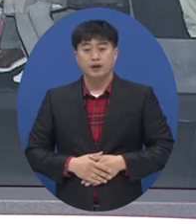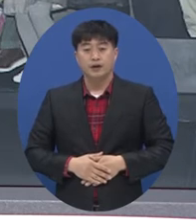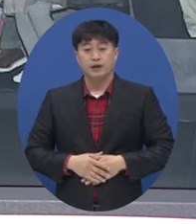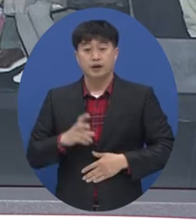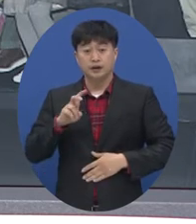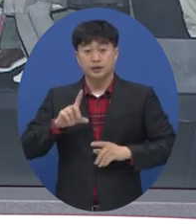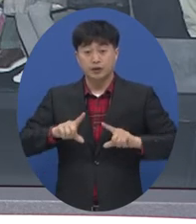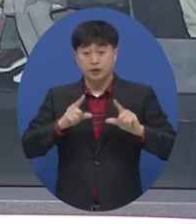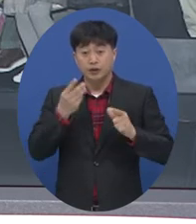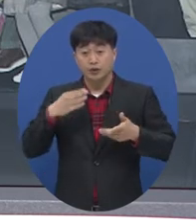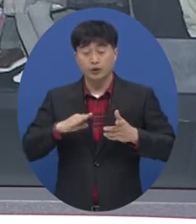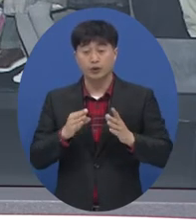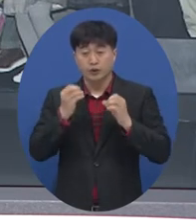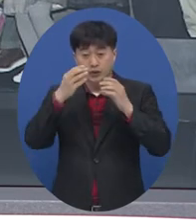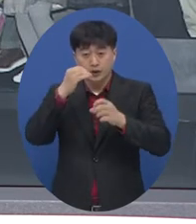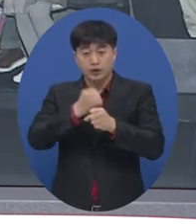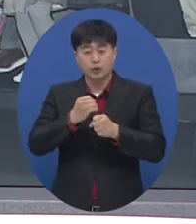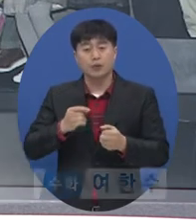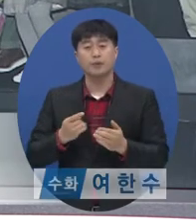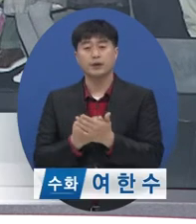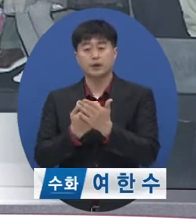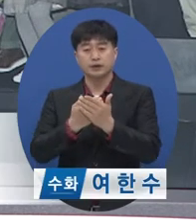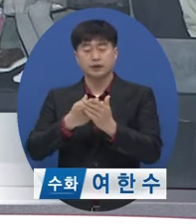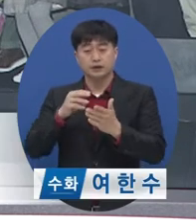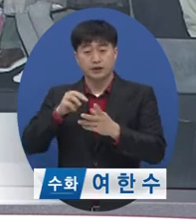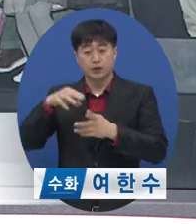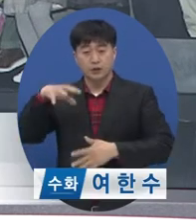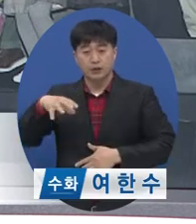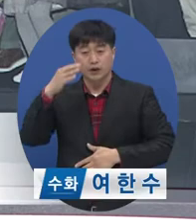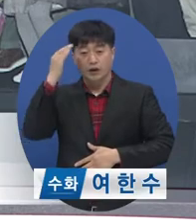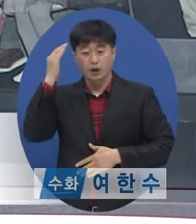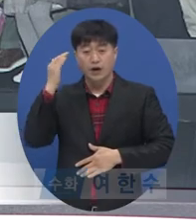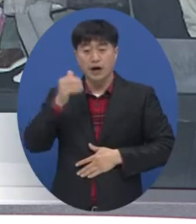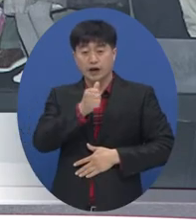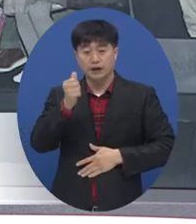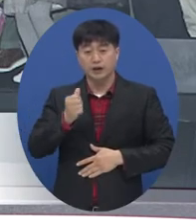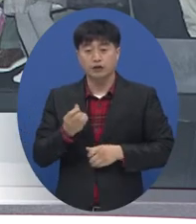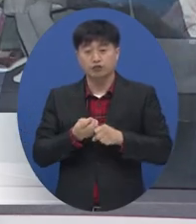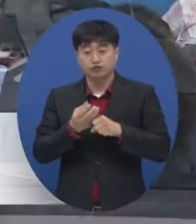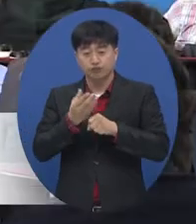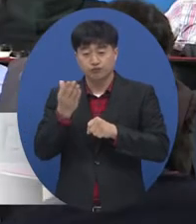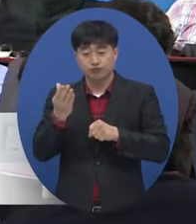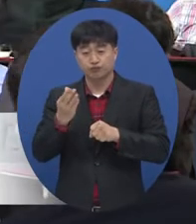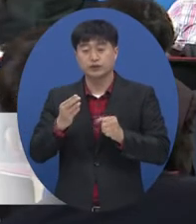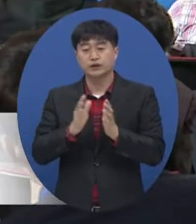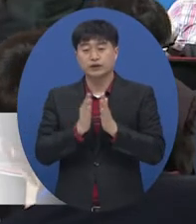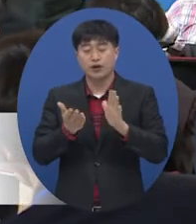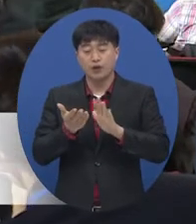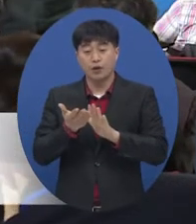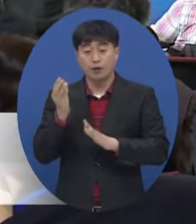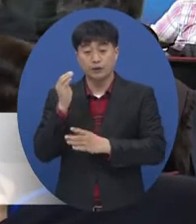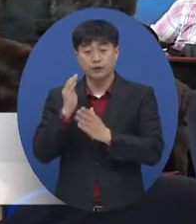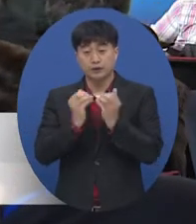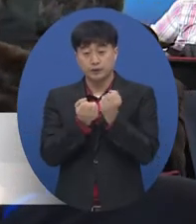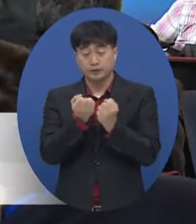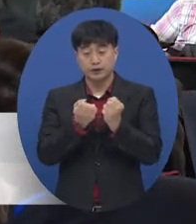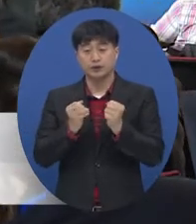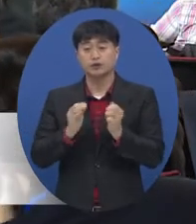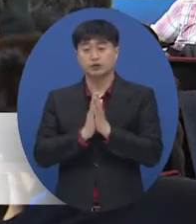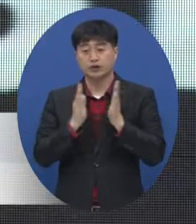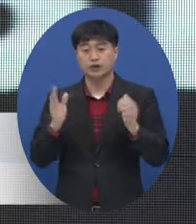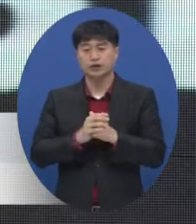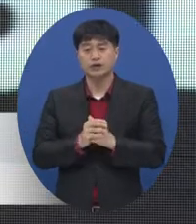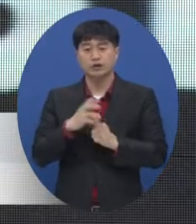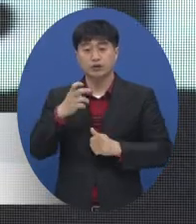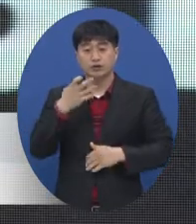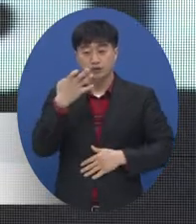21일 경기 창조경제 혁신 센터 에서 한 아세안 스타터 교류 세미나가 열렸습니다 아세안 이방 스타터 * 8개 자가